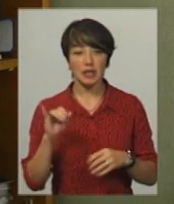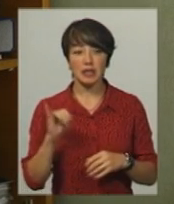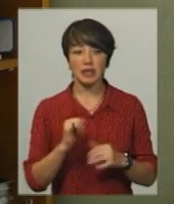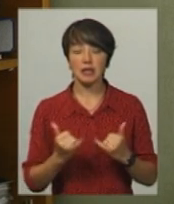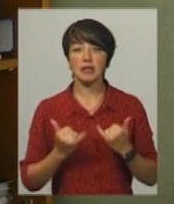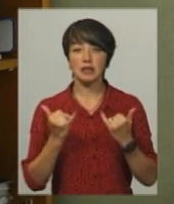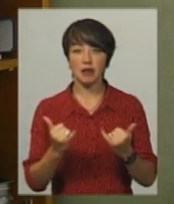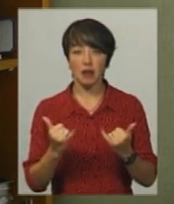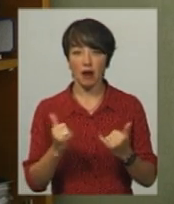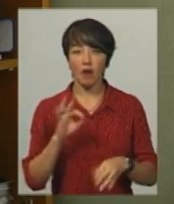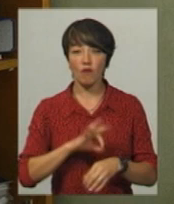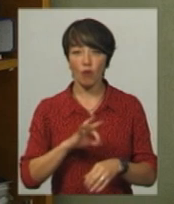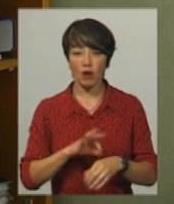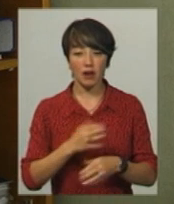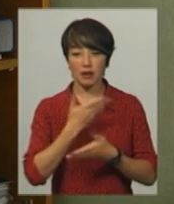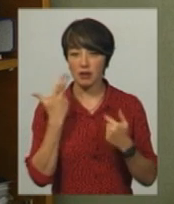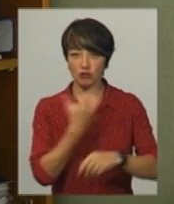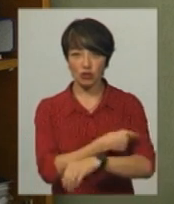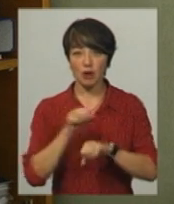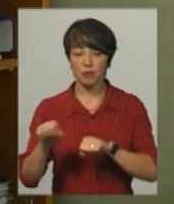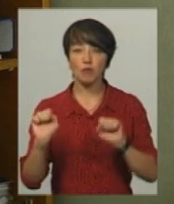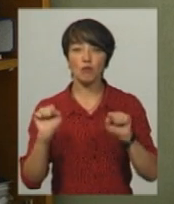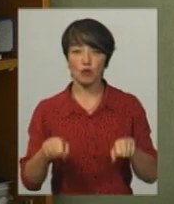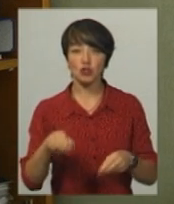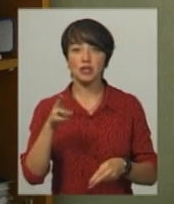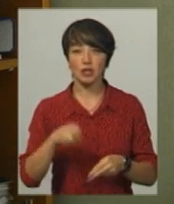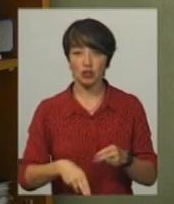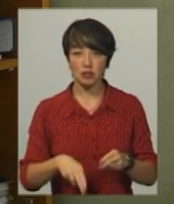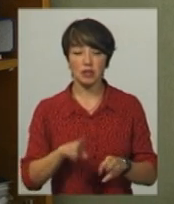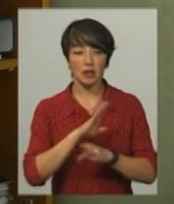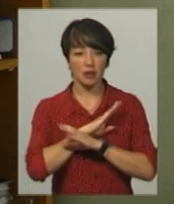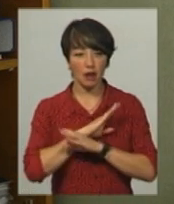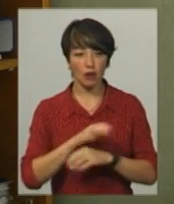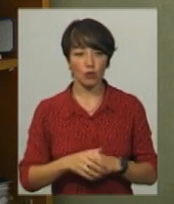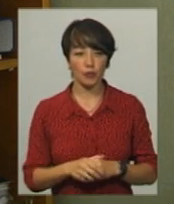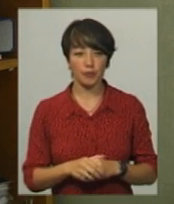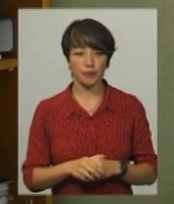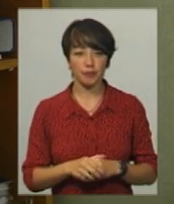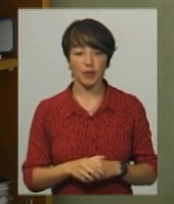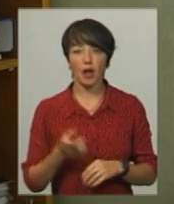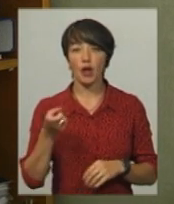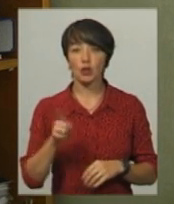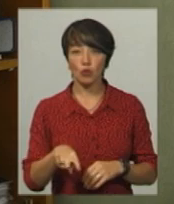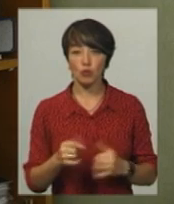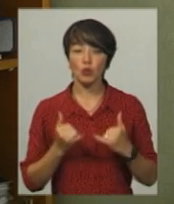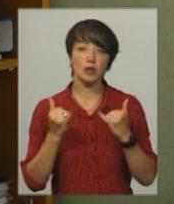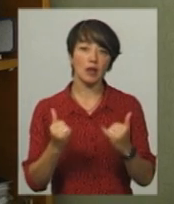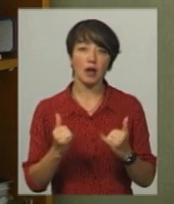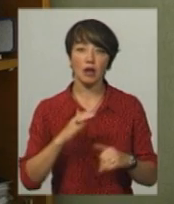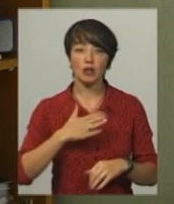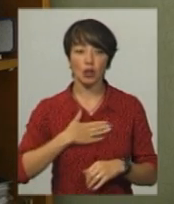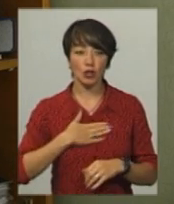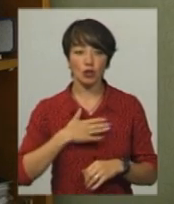для хворих, які не щеплені, вона може закінчитись летально. Тому для